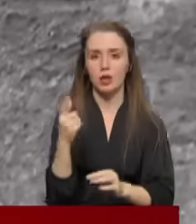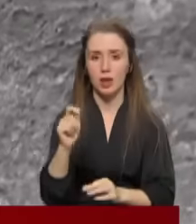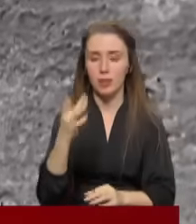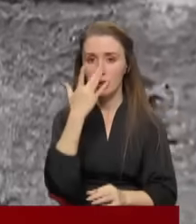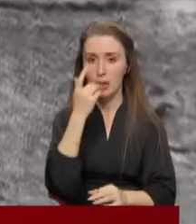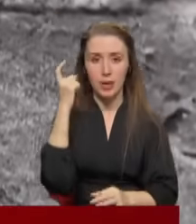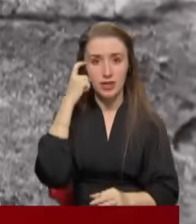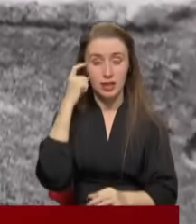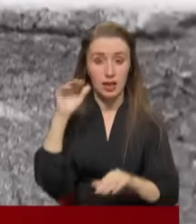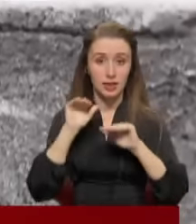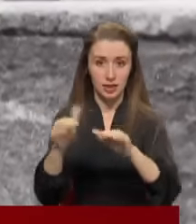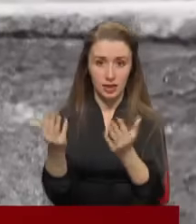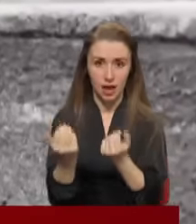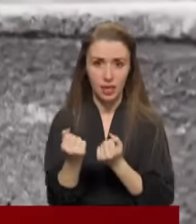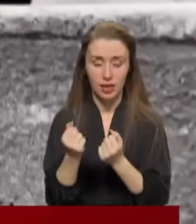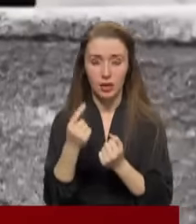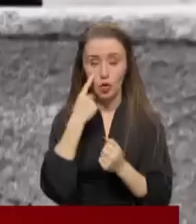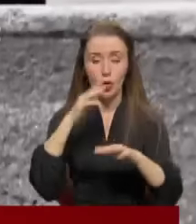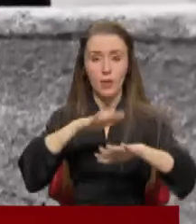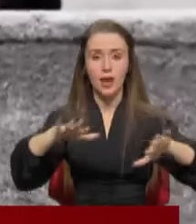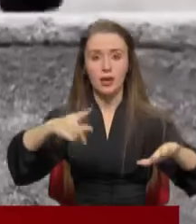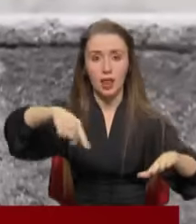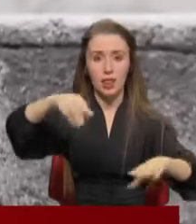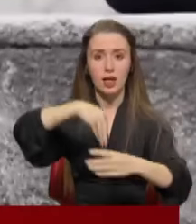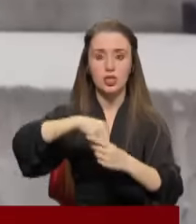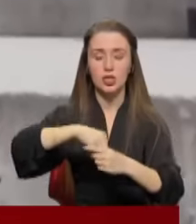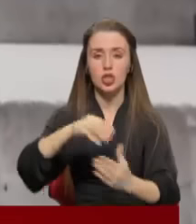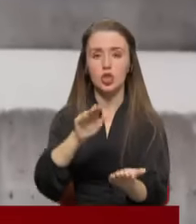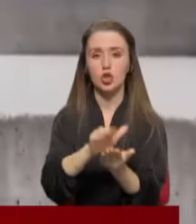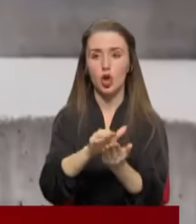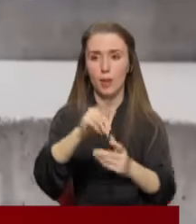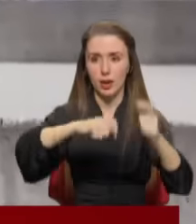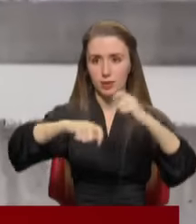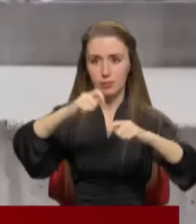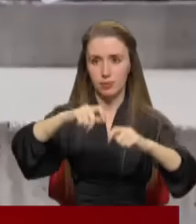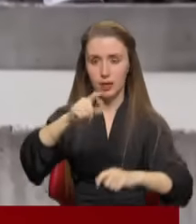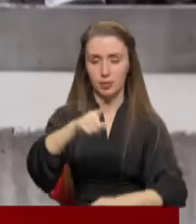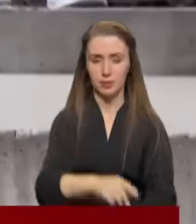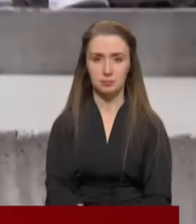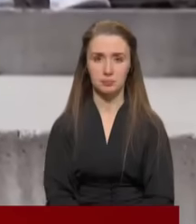Yapay zekadan destek alarak görme engelli insanlar için robot köpek üretti.